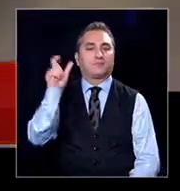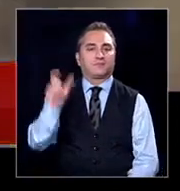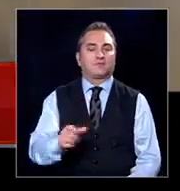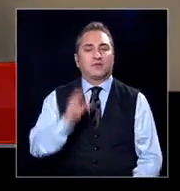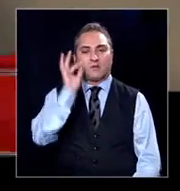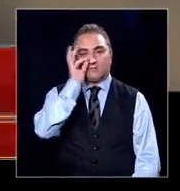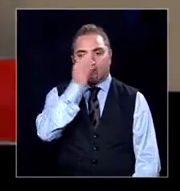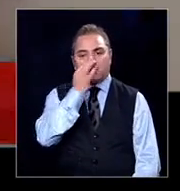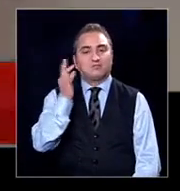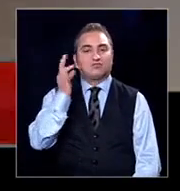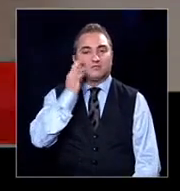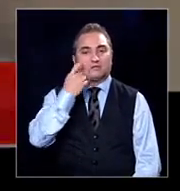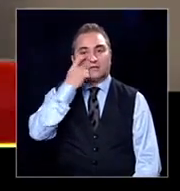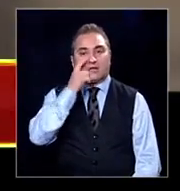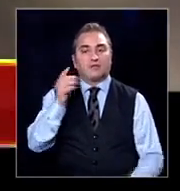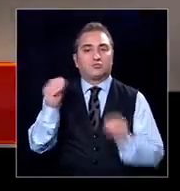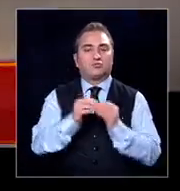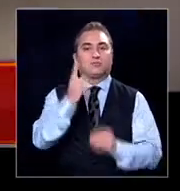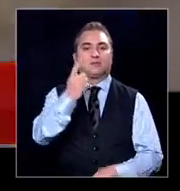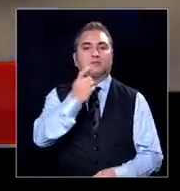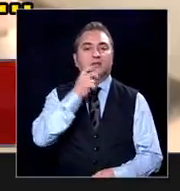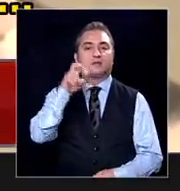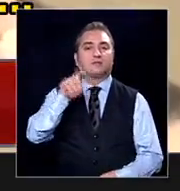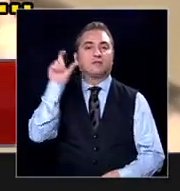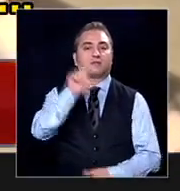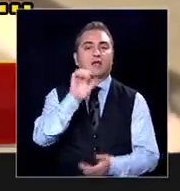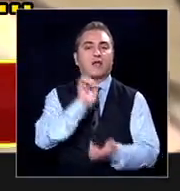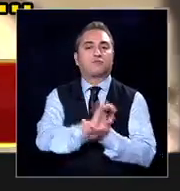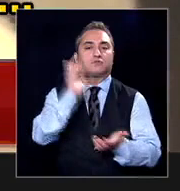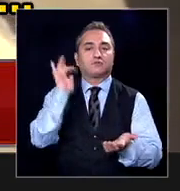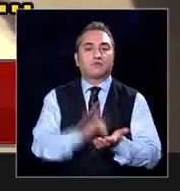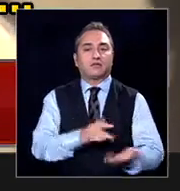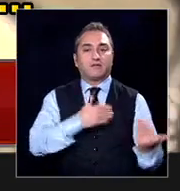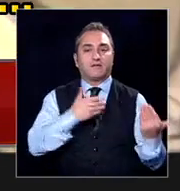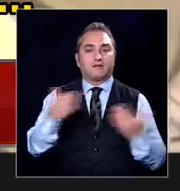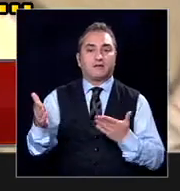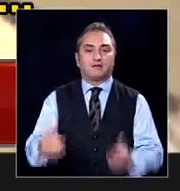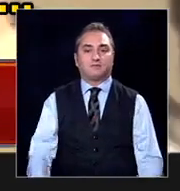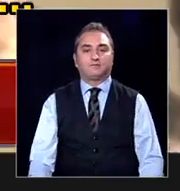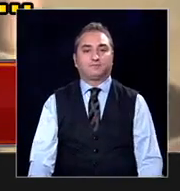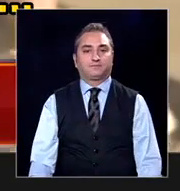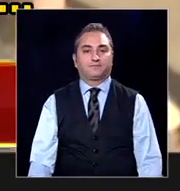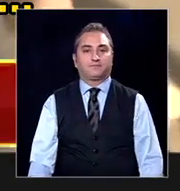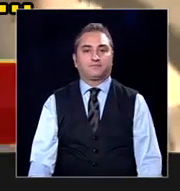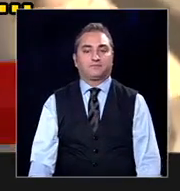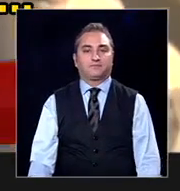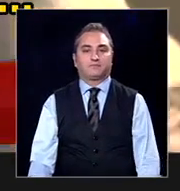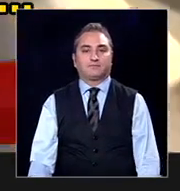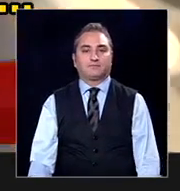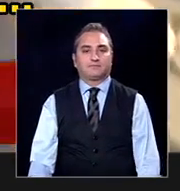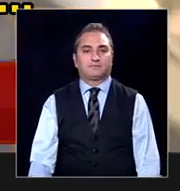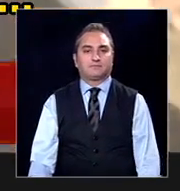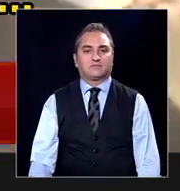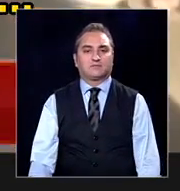cinsel taciz suçundan 1 yıl 8 ay ceza aldı. Tacizin hiçbir şekilde küçüğü büyüğü yok. Zaten ona yeltenmişse